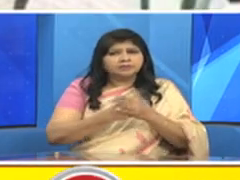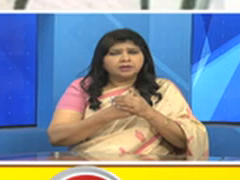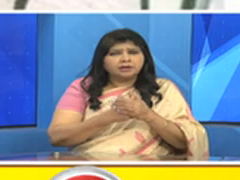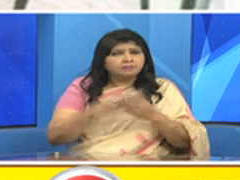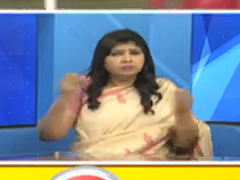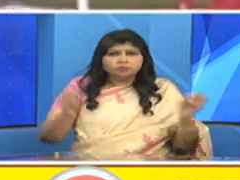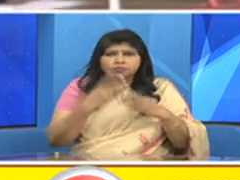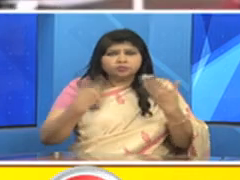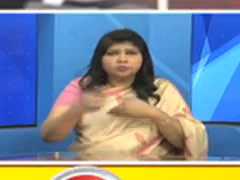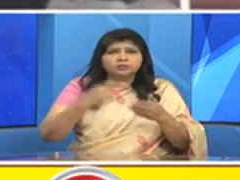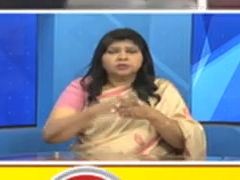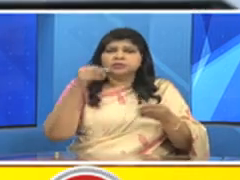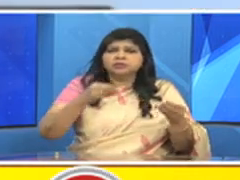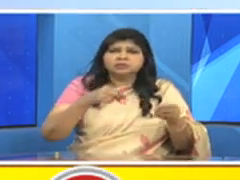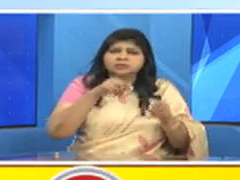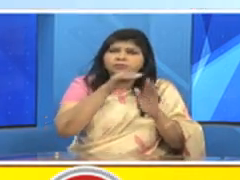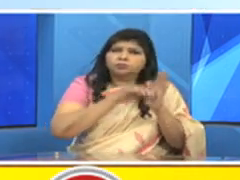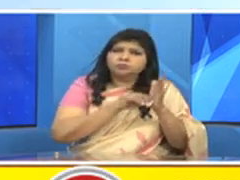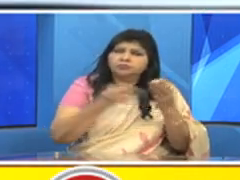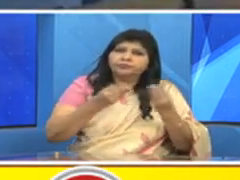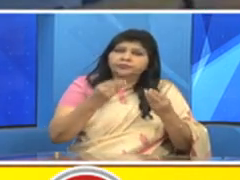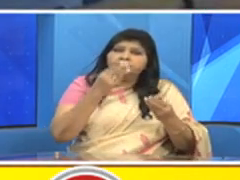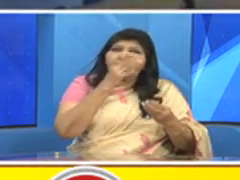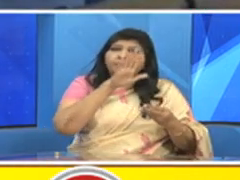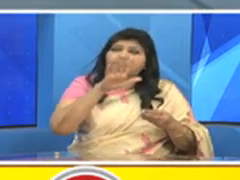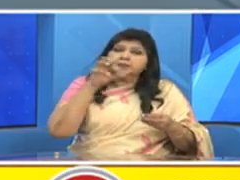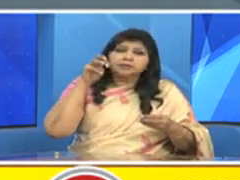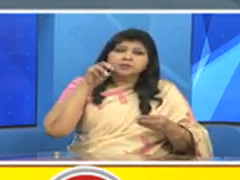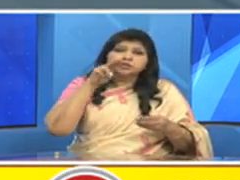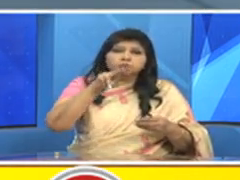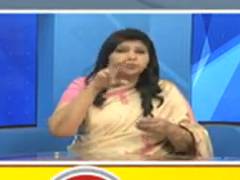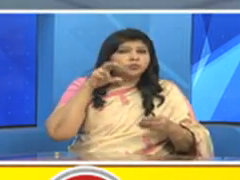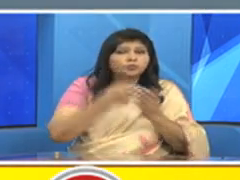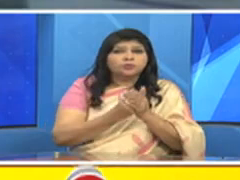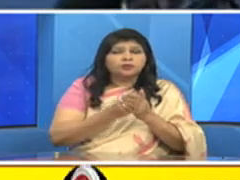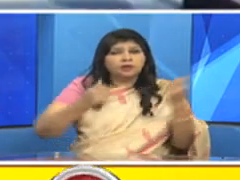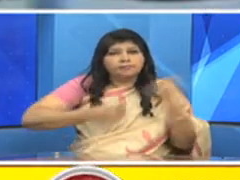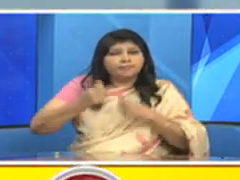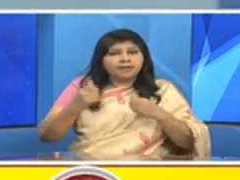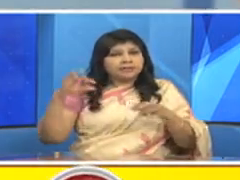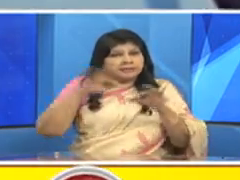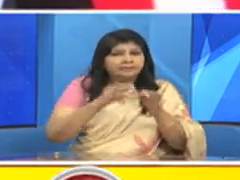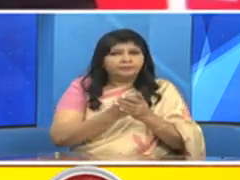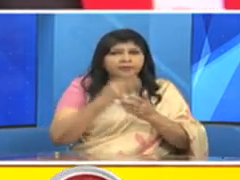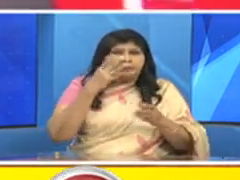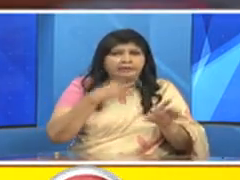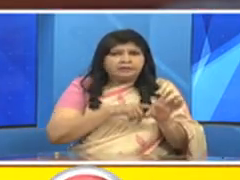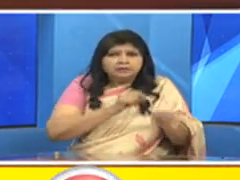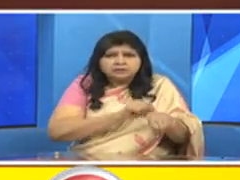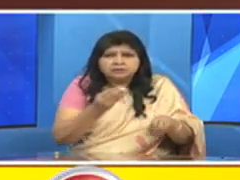शुरुआत हुई थी तब इसमें 3500 खिलाड़ियों ने हिस्सा लिया था, लेकिन महज 3 वर्षों